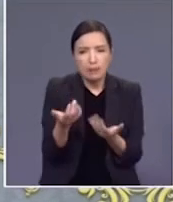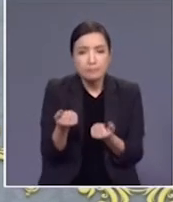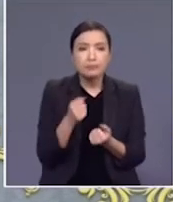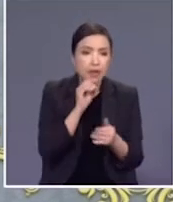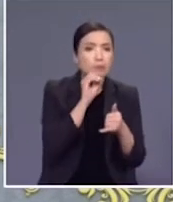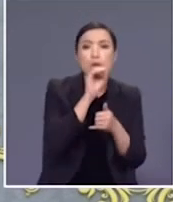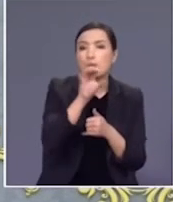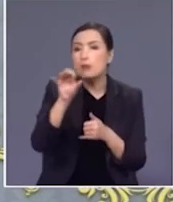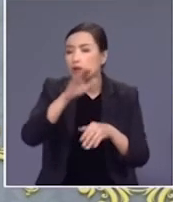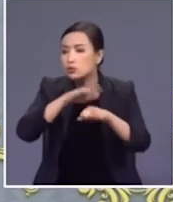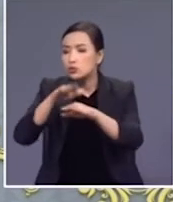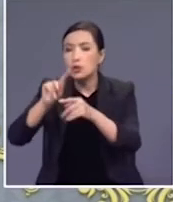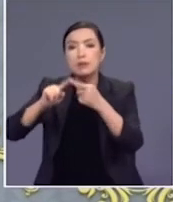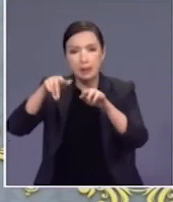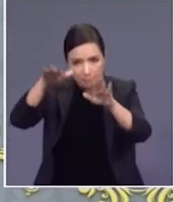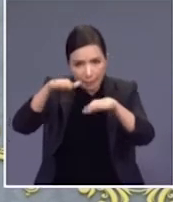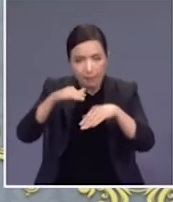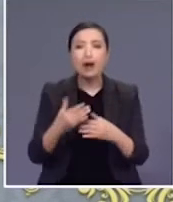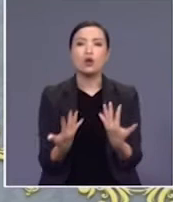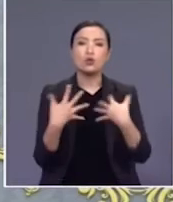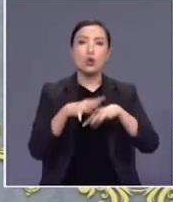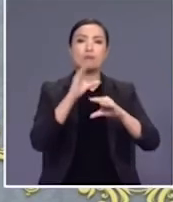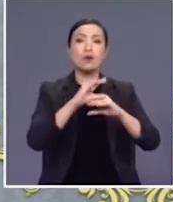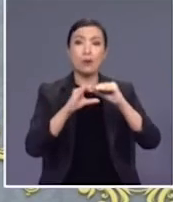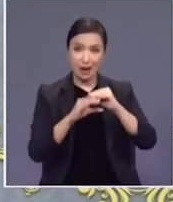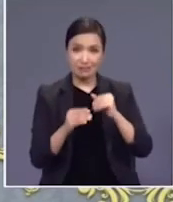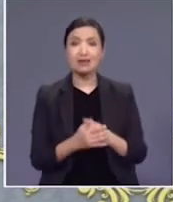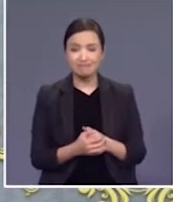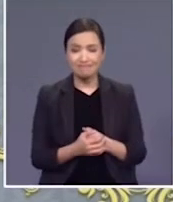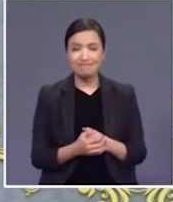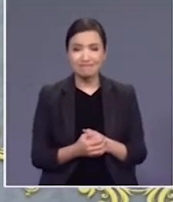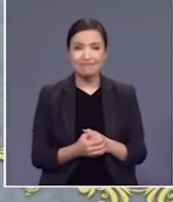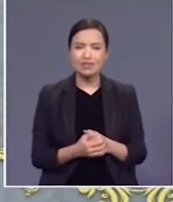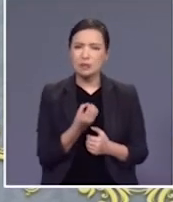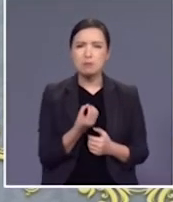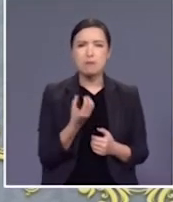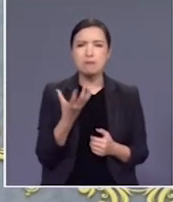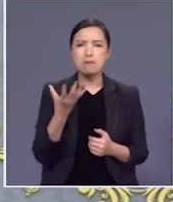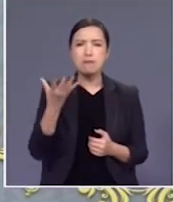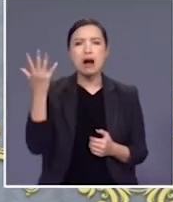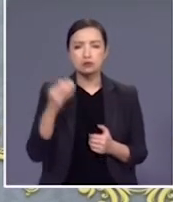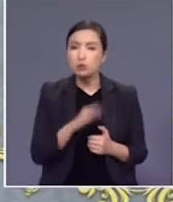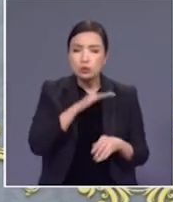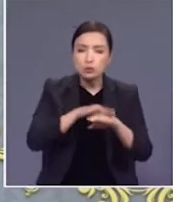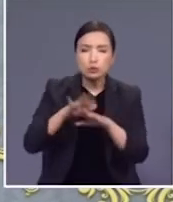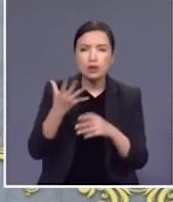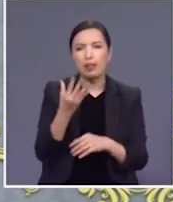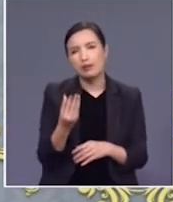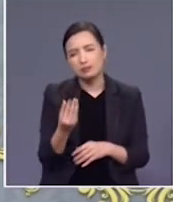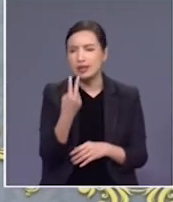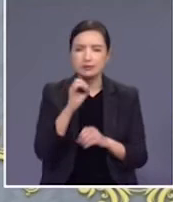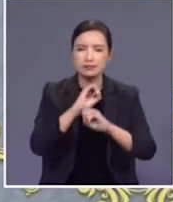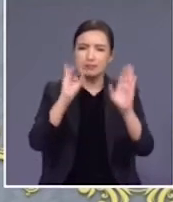อกกันไปนะครับชักชวนเพื่อนกันเข้ามานะครับไม่งั้นมันก็ไม่เกิดเป็นจำนวนมากๆนะครับมันก็ไม่ได้ผลที่ชัดเ